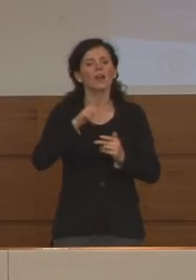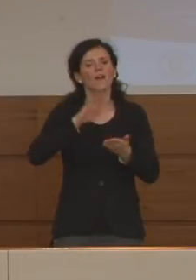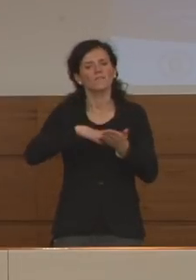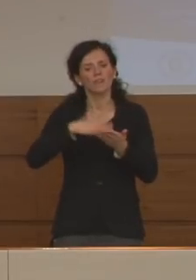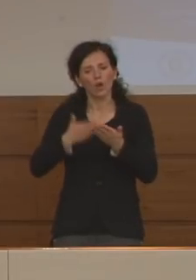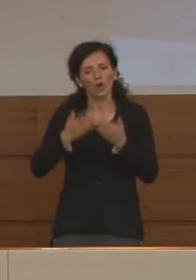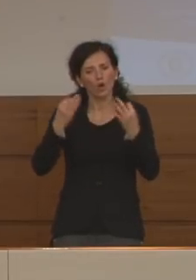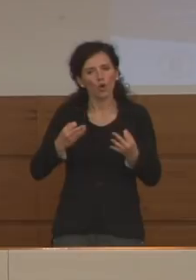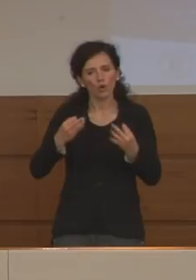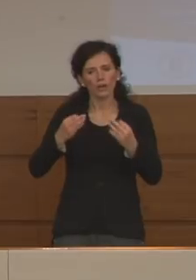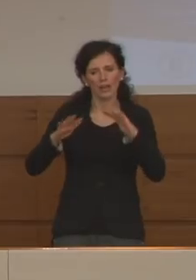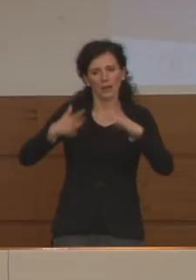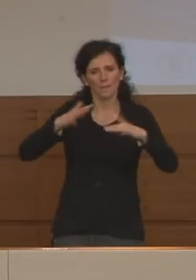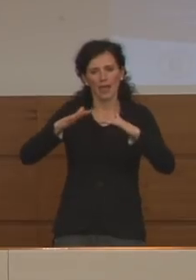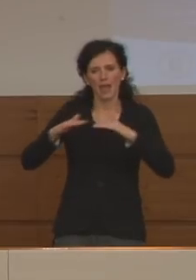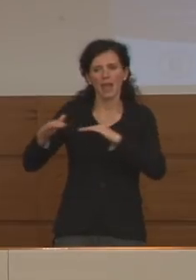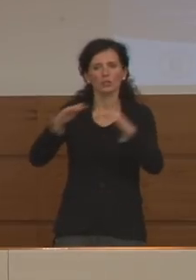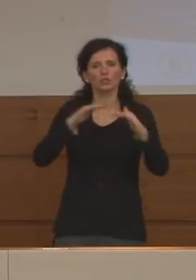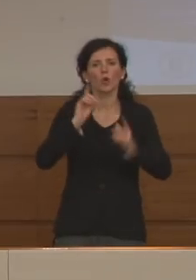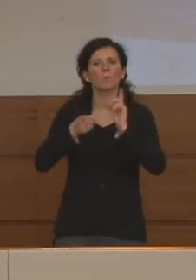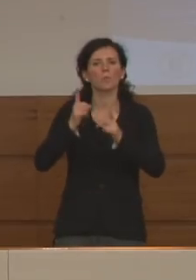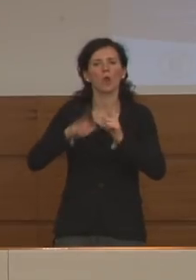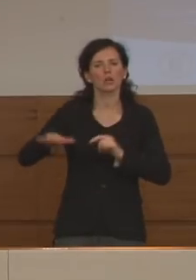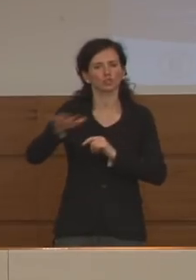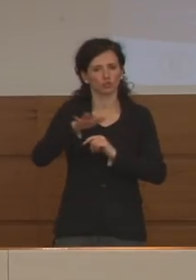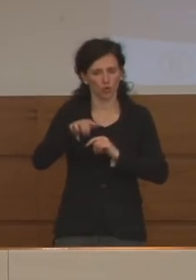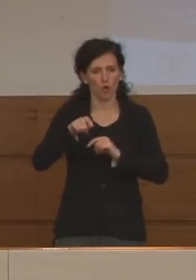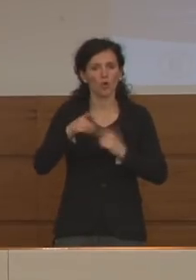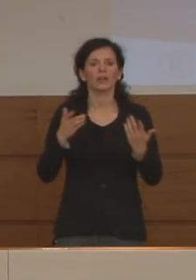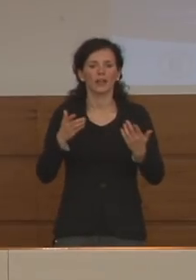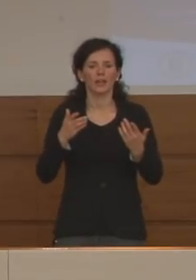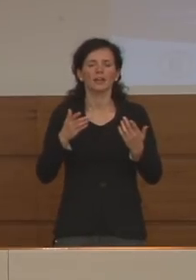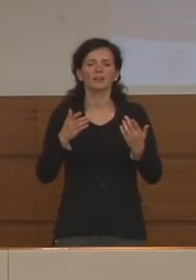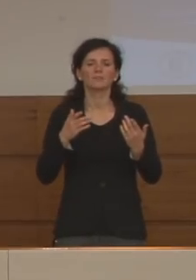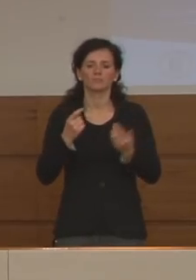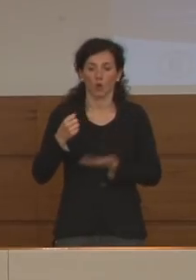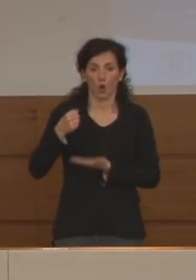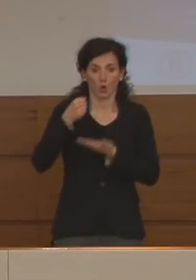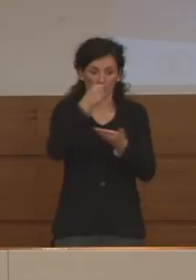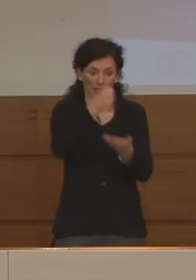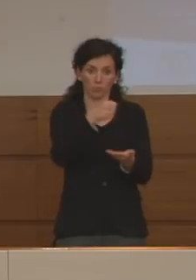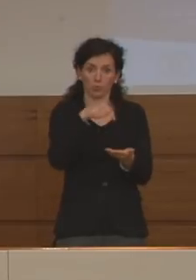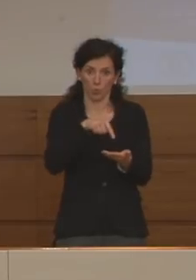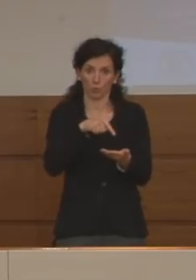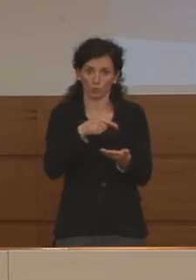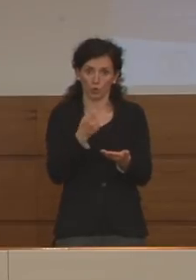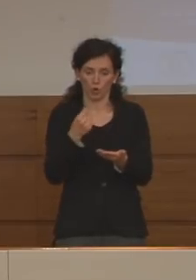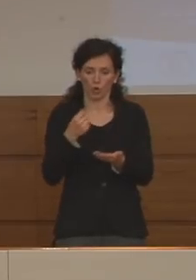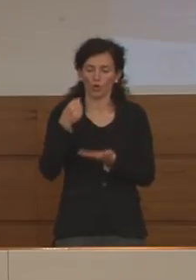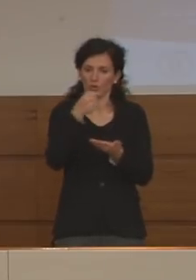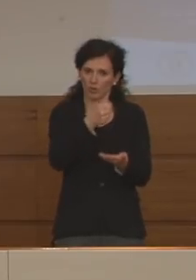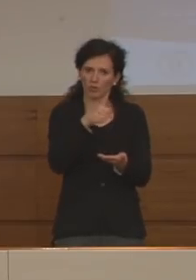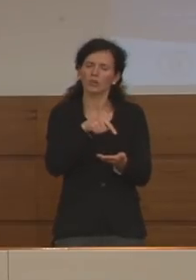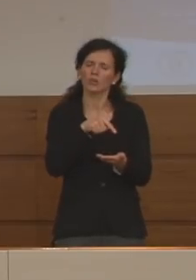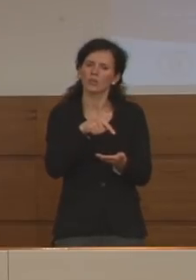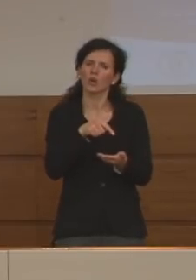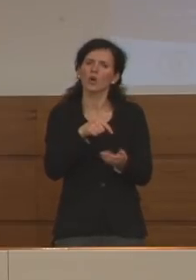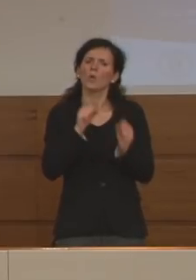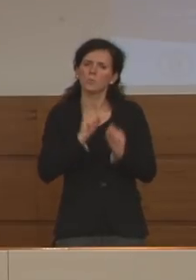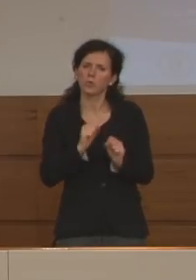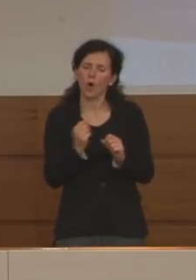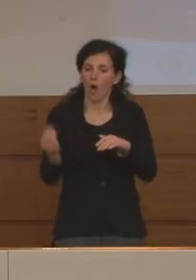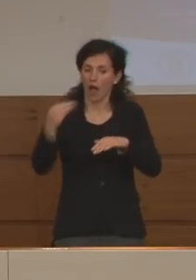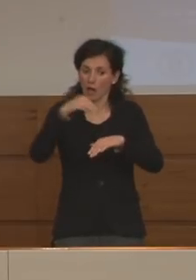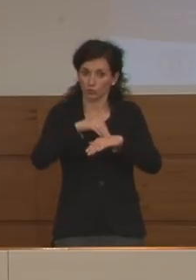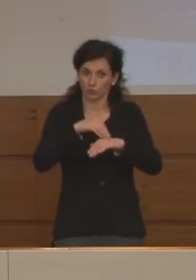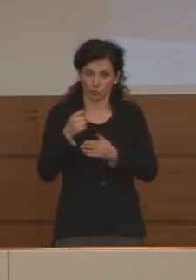la popolazione quindi si tratta di un contributo che viene dato c'è la possibilità di aggiungere questi